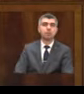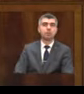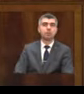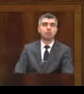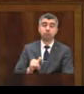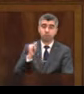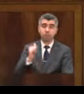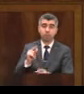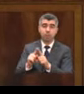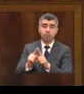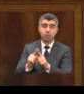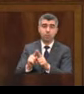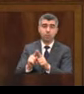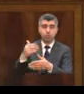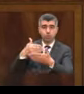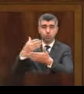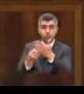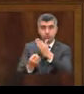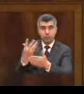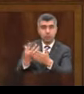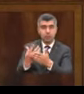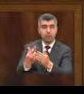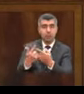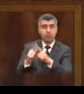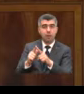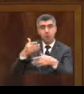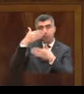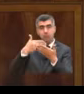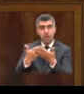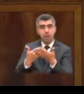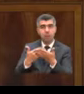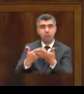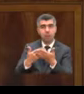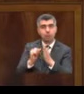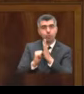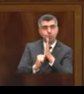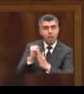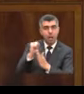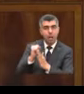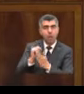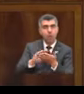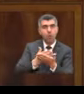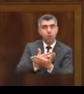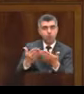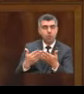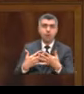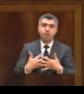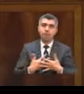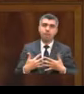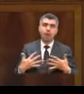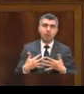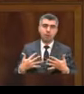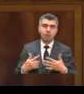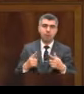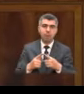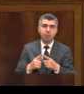هذه الفضاءات التي تم تجهيزها والتي جعلت بلادنا تنجح أقول، وتجعلنا كمغاربة نفخر بأن